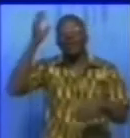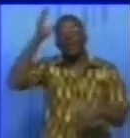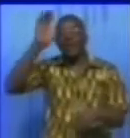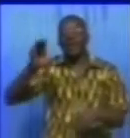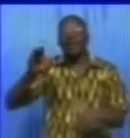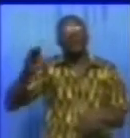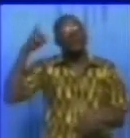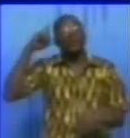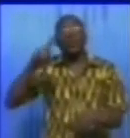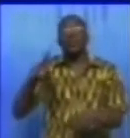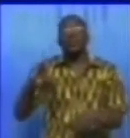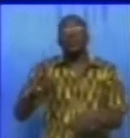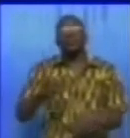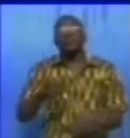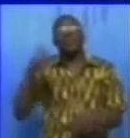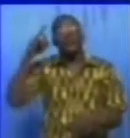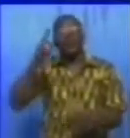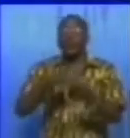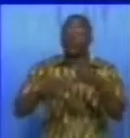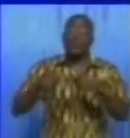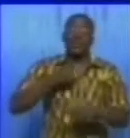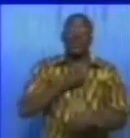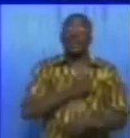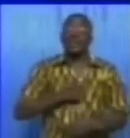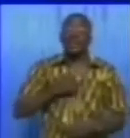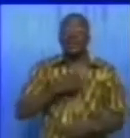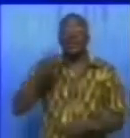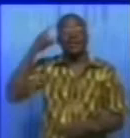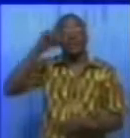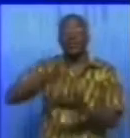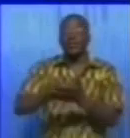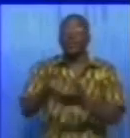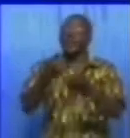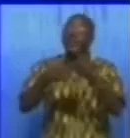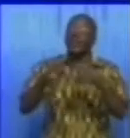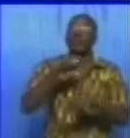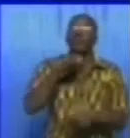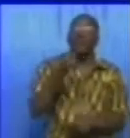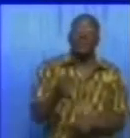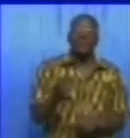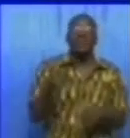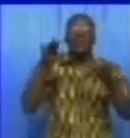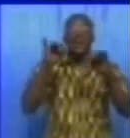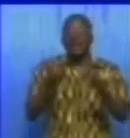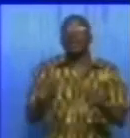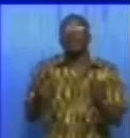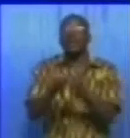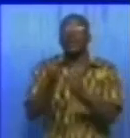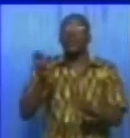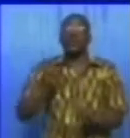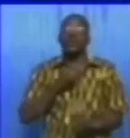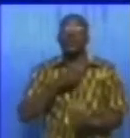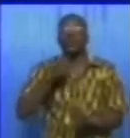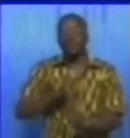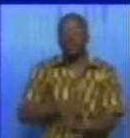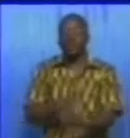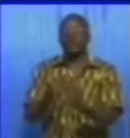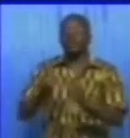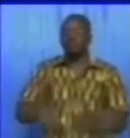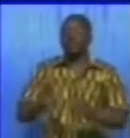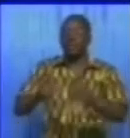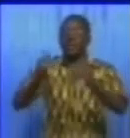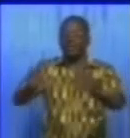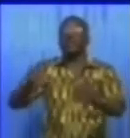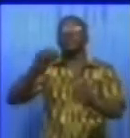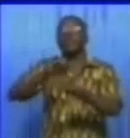regret à ceux qui ne feront pas le déplacement de Dori. Ça, je l'affirme. Et puis, vous restez avec nous justement pour suivre l'état d'avancement des travaux du